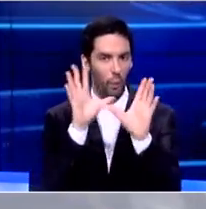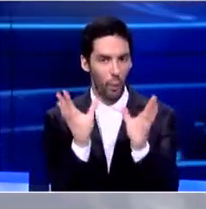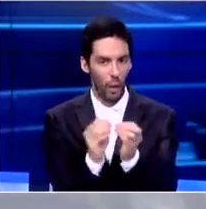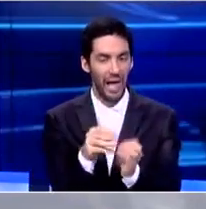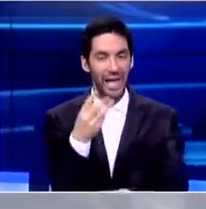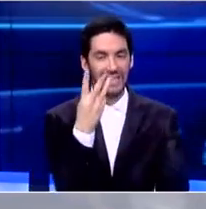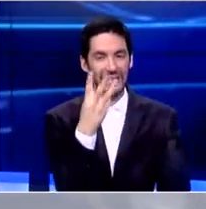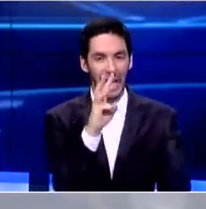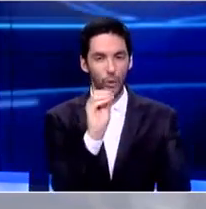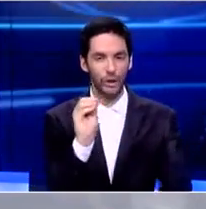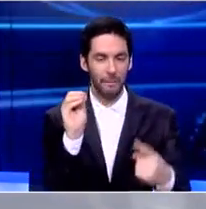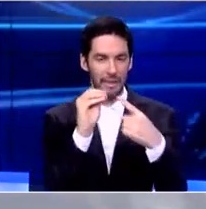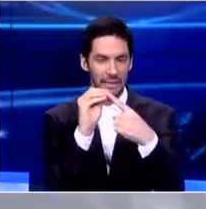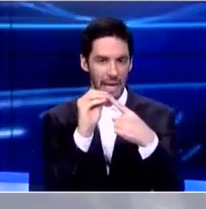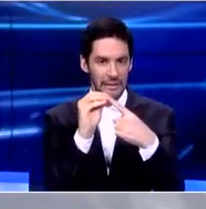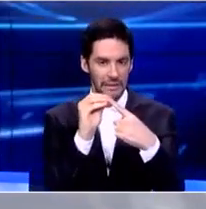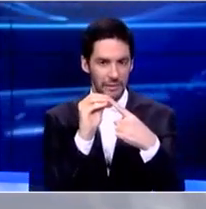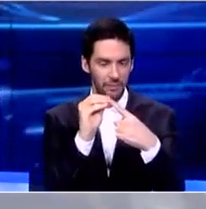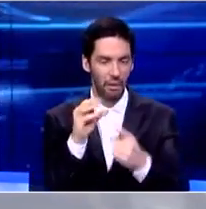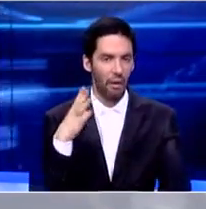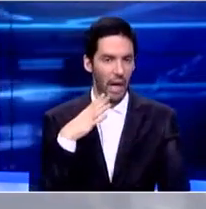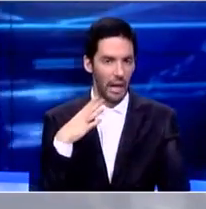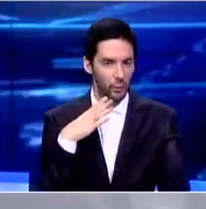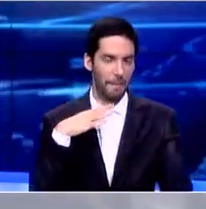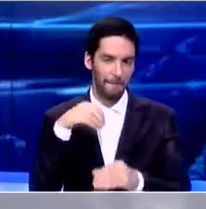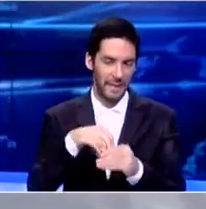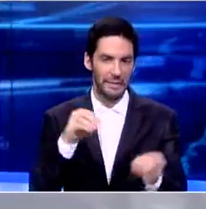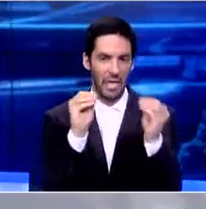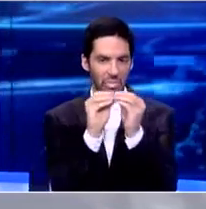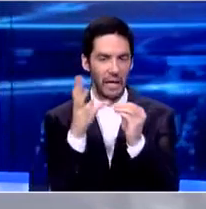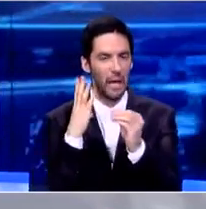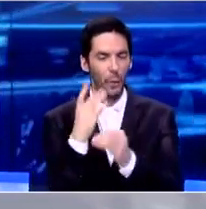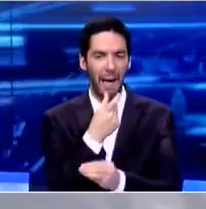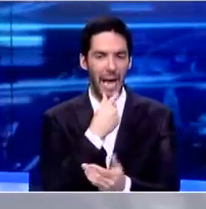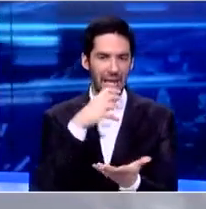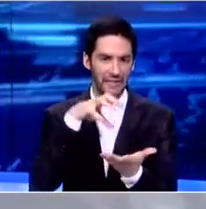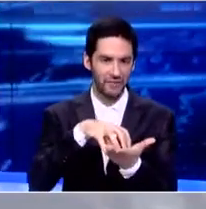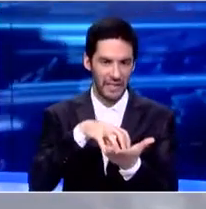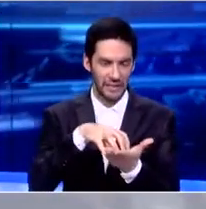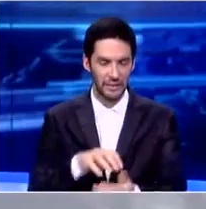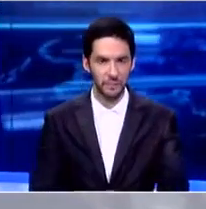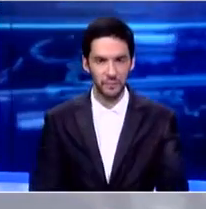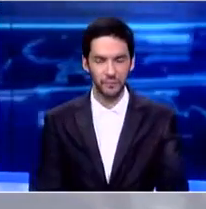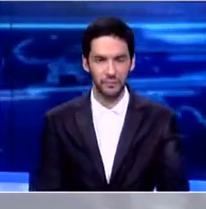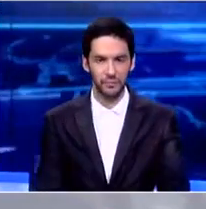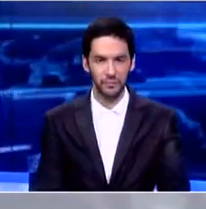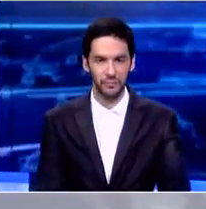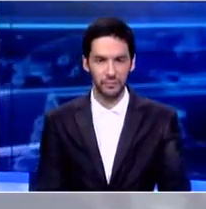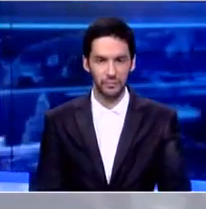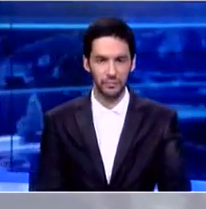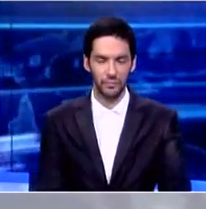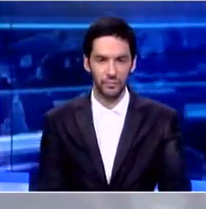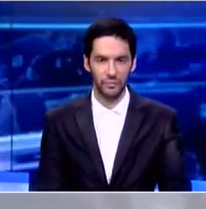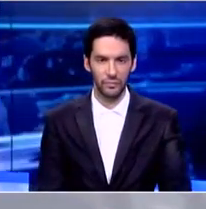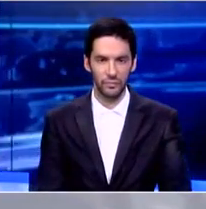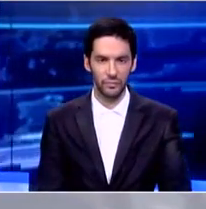στα 356, περιλαμβανομένων και των 10 που εντοπίστηκαν στις βρετανικές βάσεις. Να σημειώσω ότι από